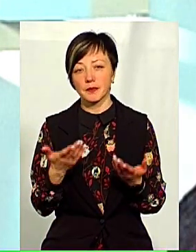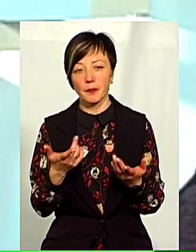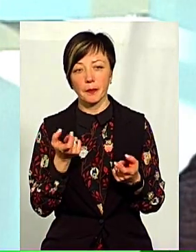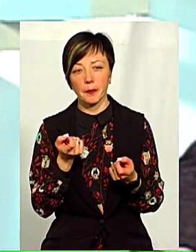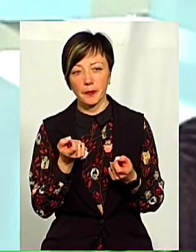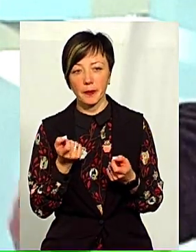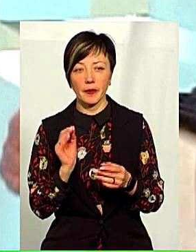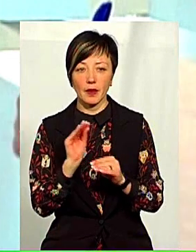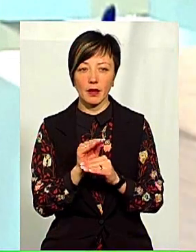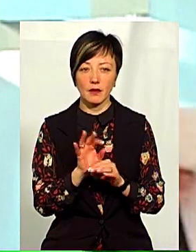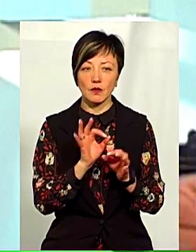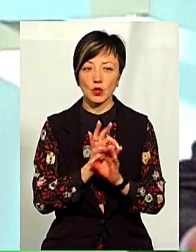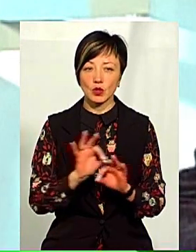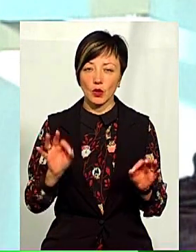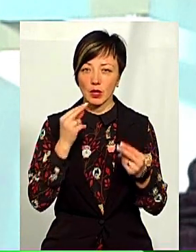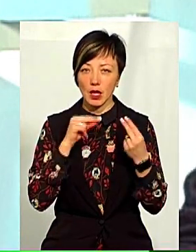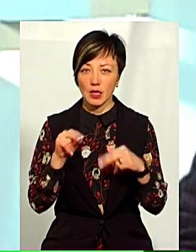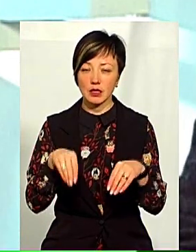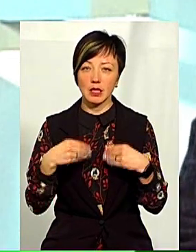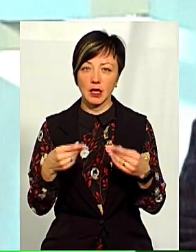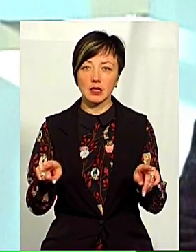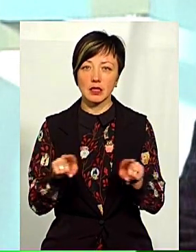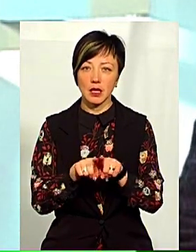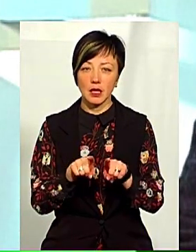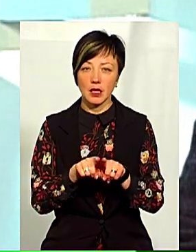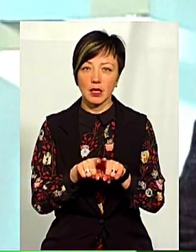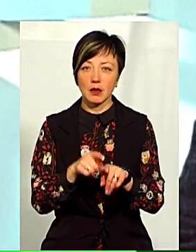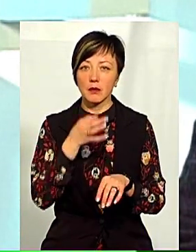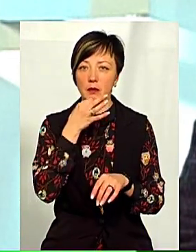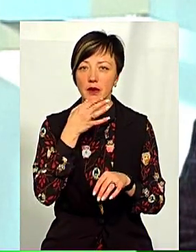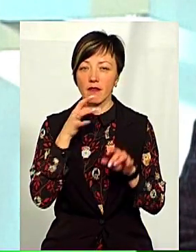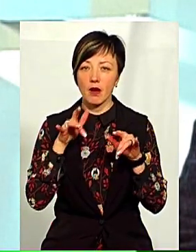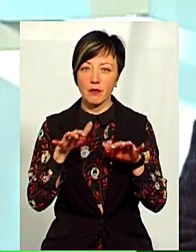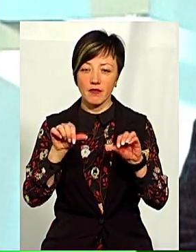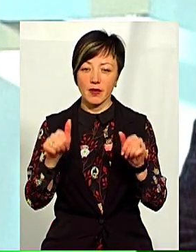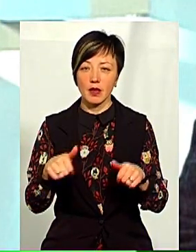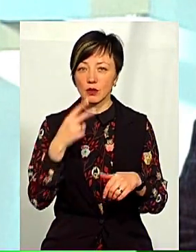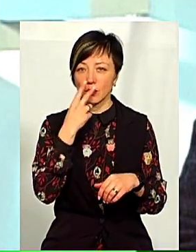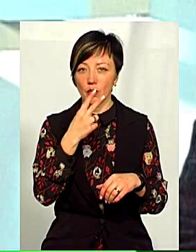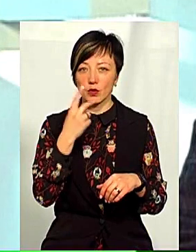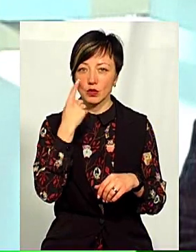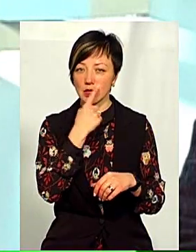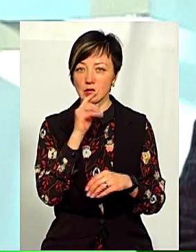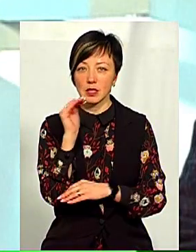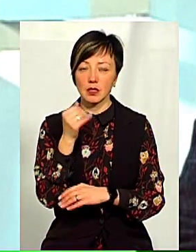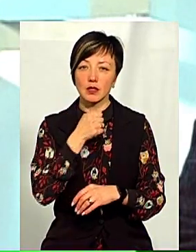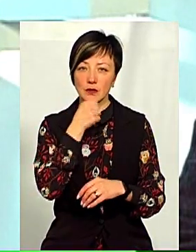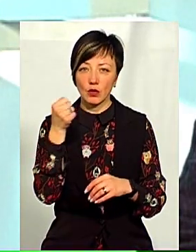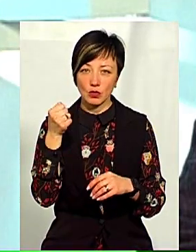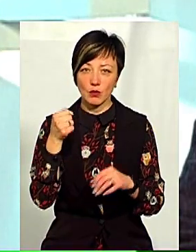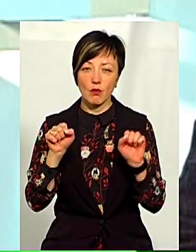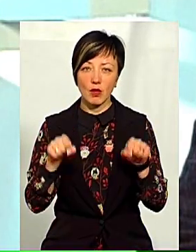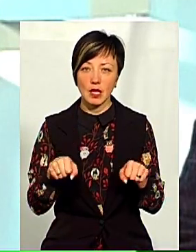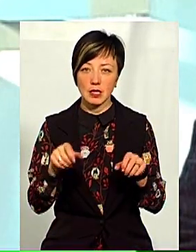їх, скажімо, досконали і надали їм такий привабливий вигляд, щоб очі дитини, очі дорослого